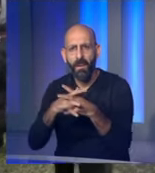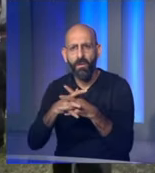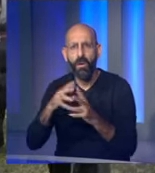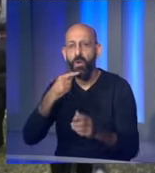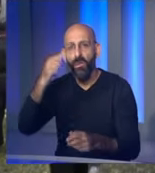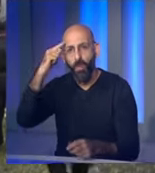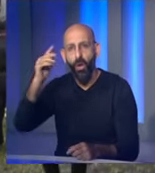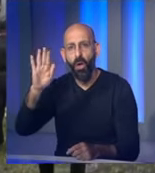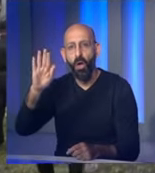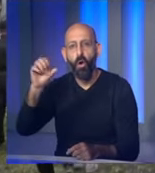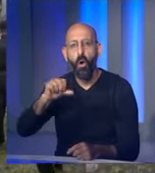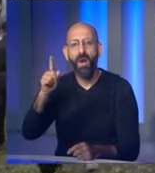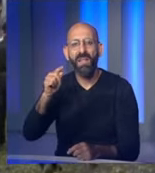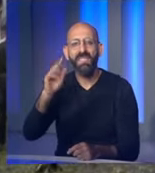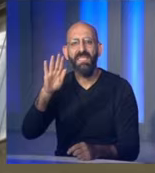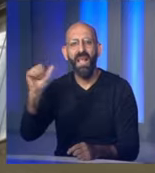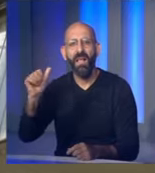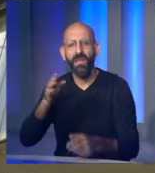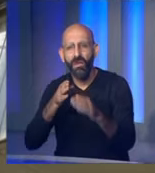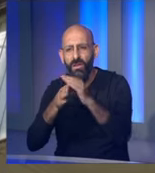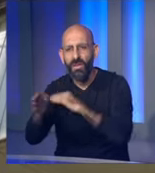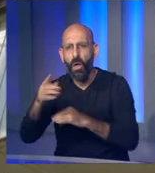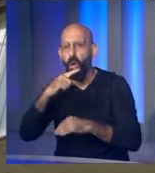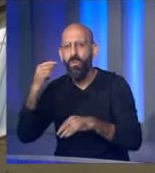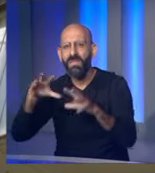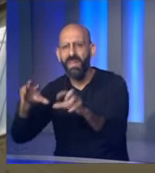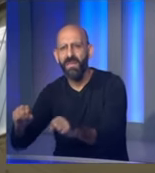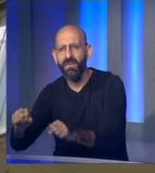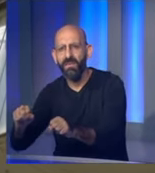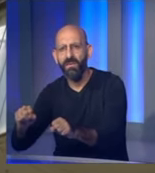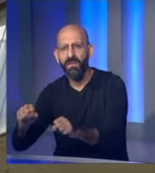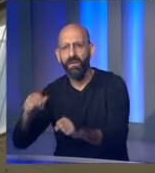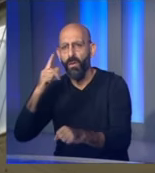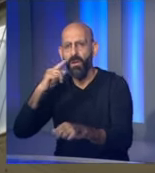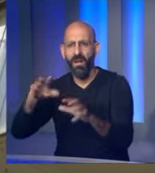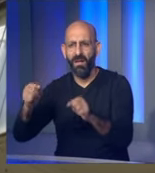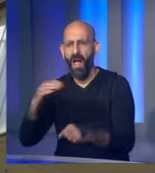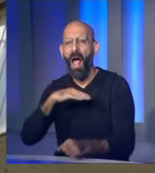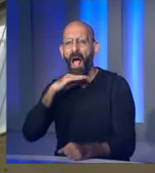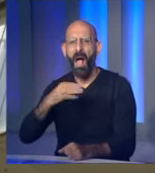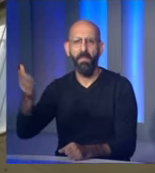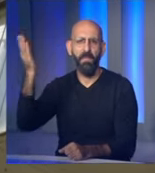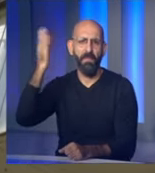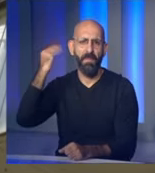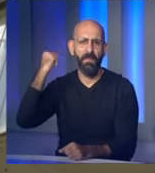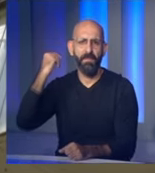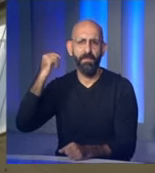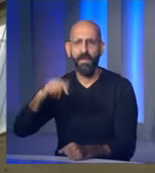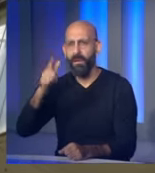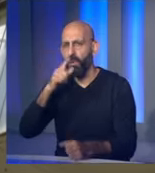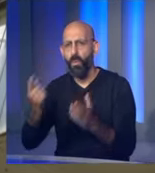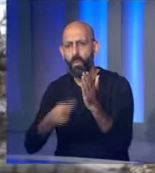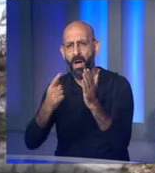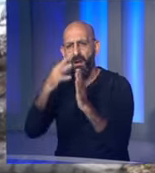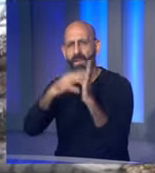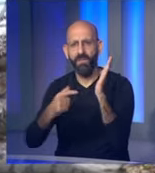المساحه الصغيره من مقاطعه كورسك داخل الاراضي الروسيه التي استولت عليها في اب الماضي لاستخدامها كورقه